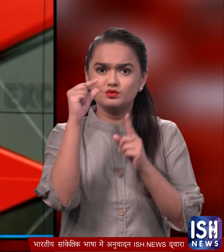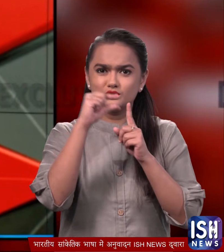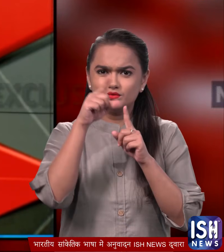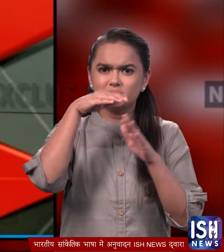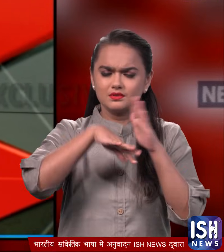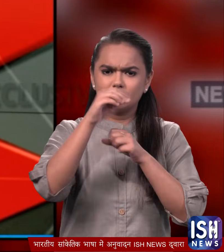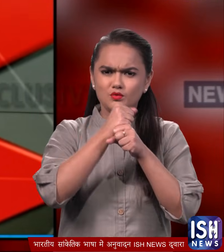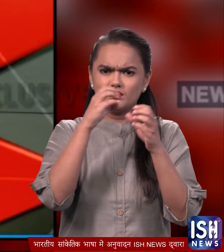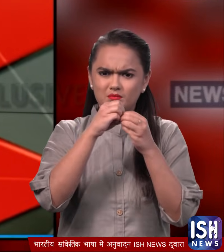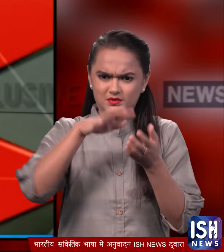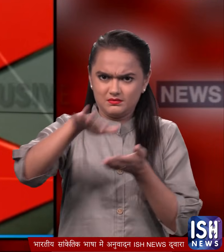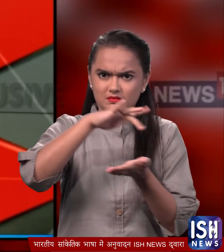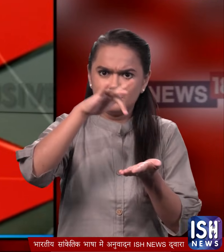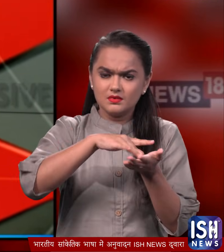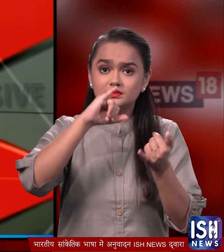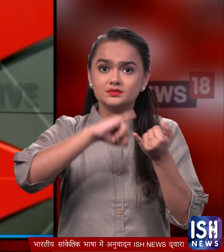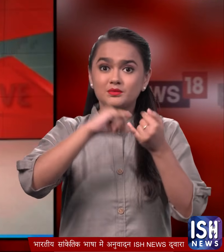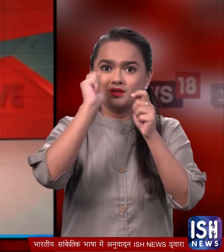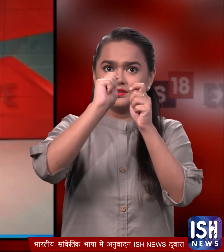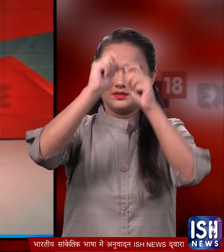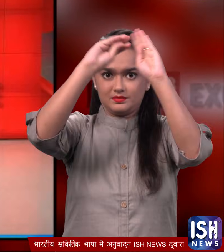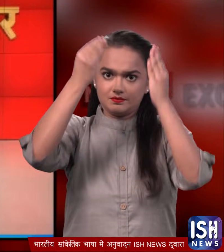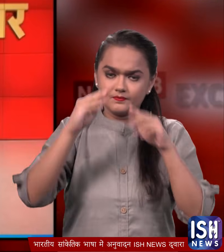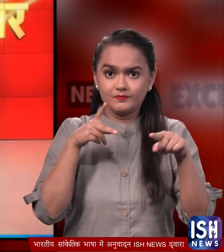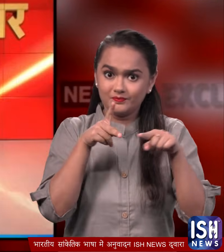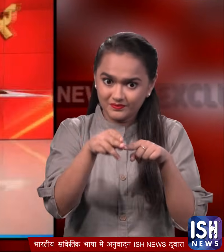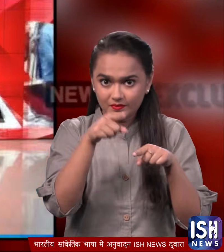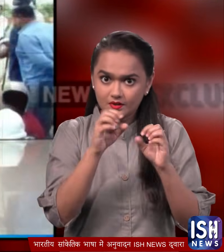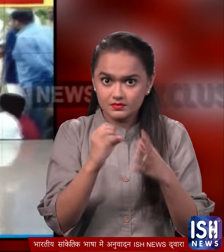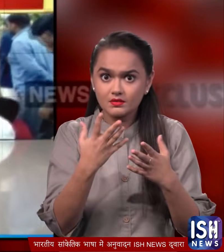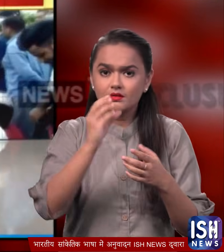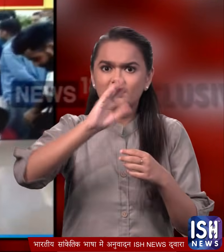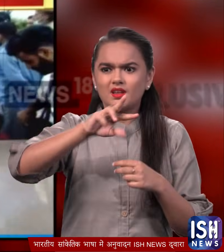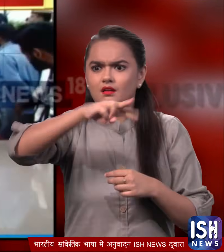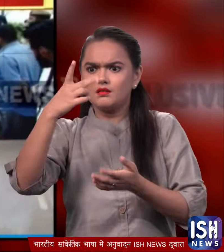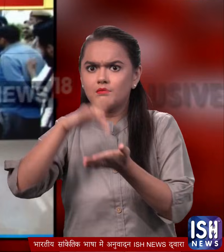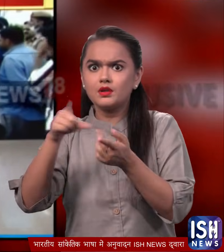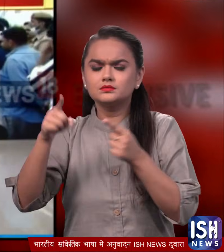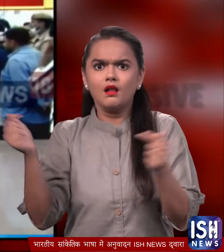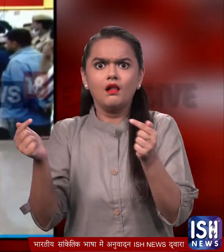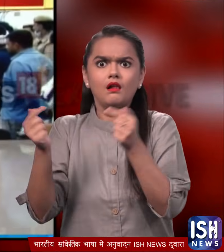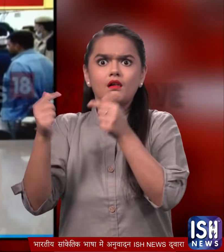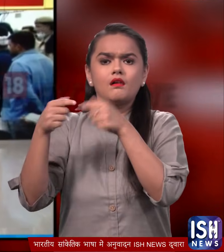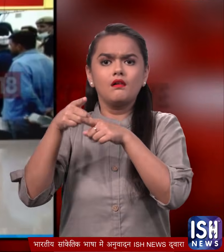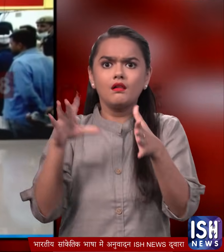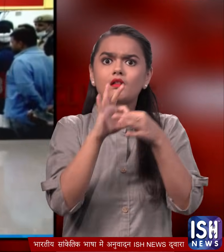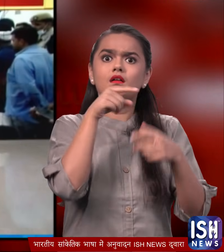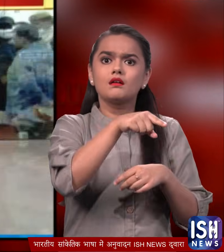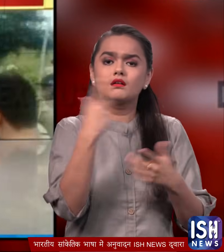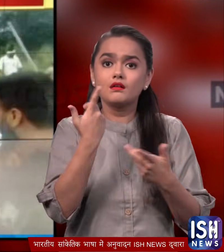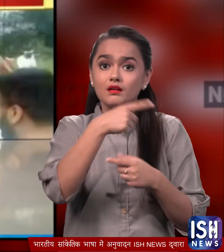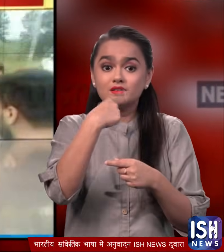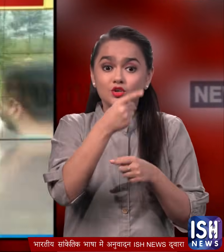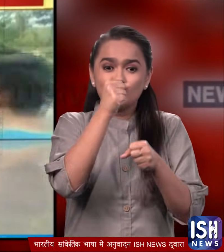उत्तर प्रदेश के गौतम बुद्ध नगर में सम्राट मिहिर भोज की मूर्ति का अनावरण किए जाने पर मुजफ्फरनगर में हंगामा हो गया। सम्राट मिहिर भोज को